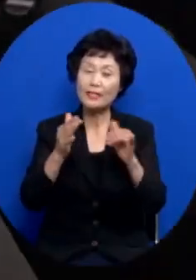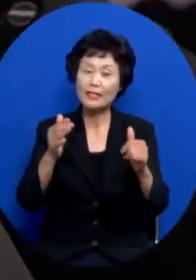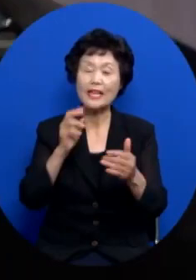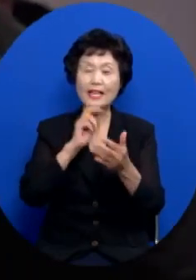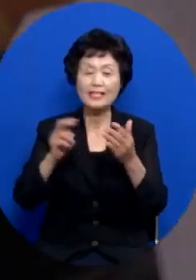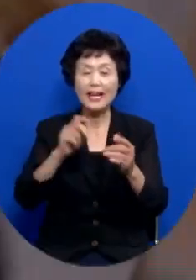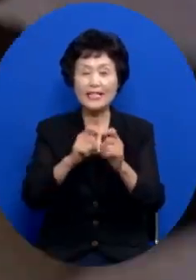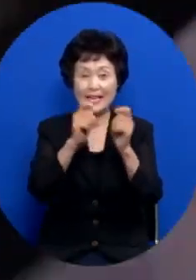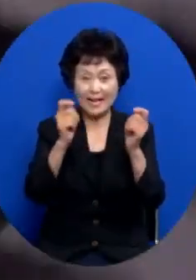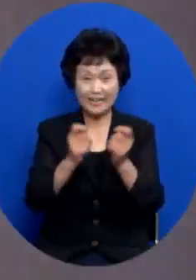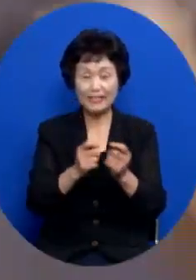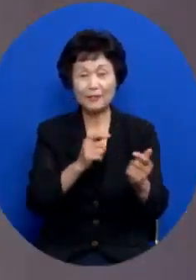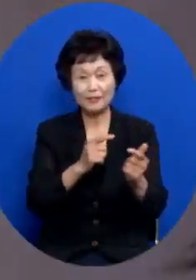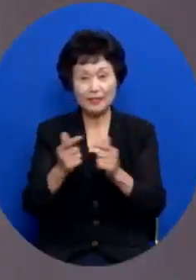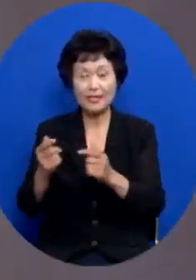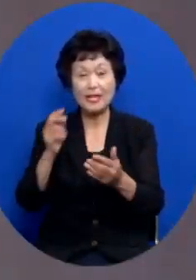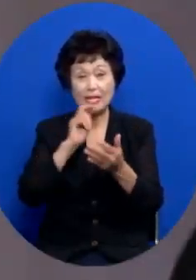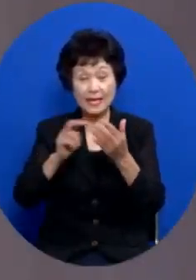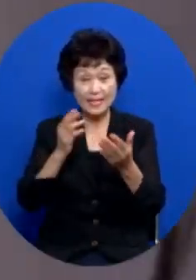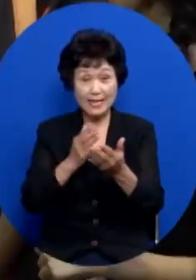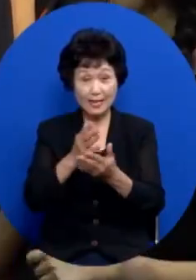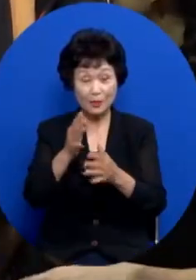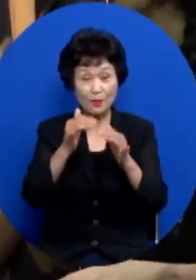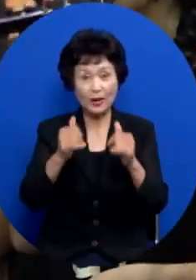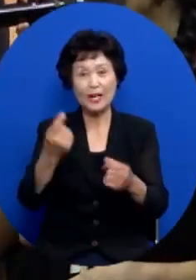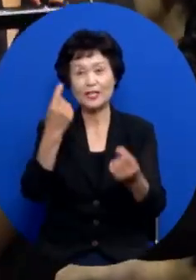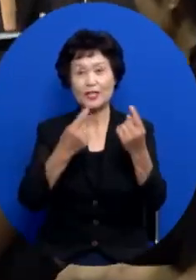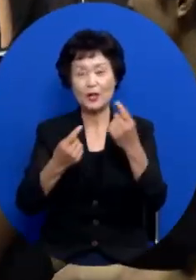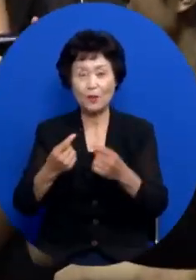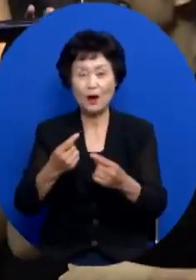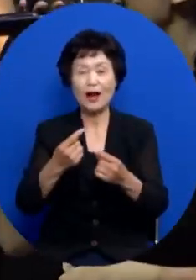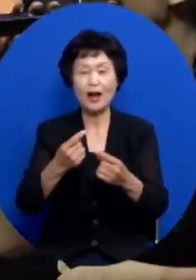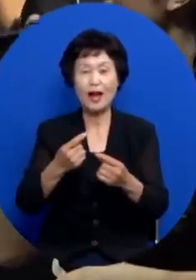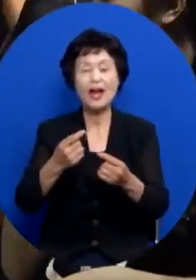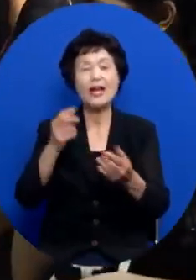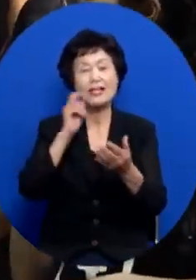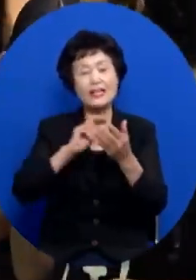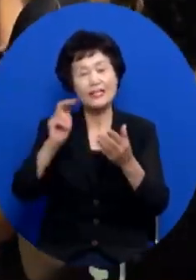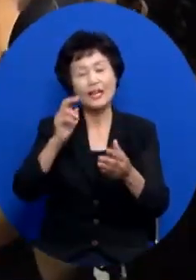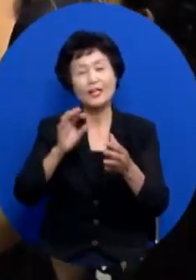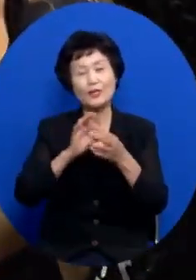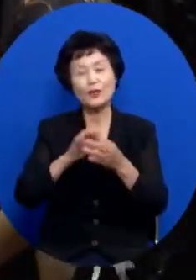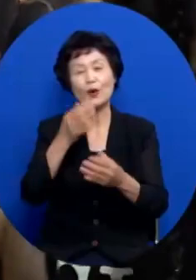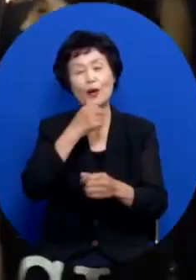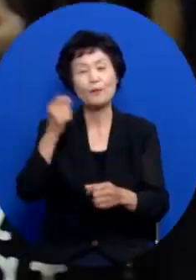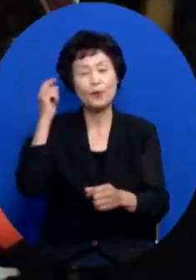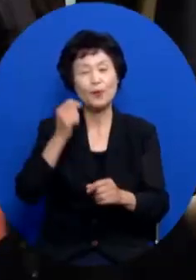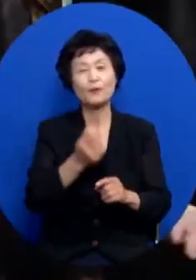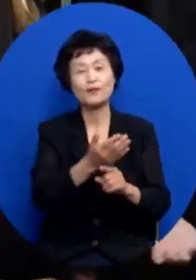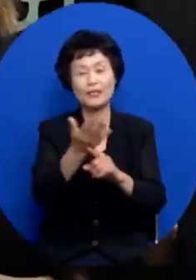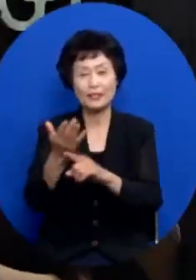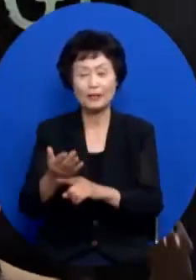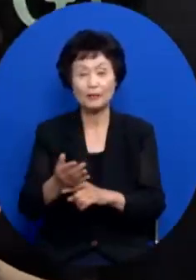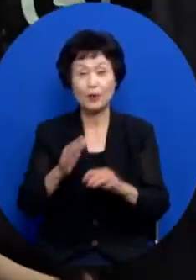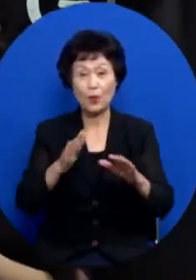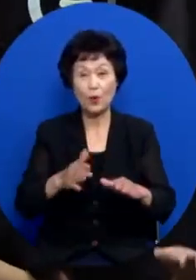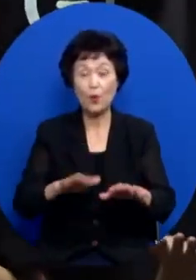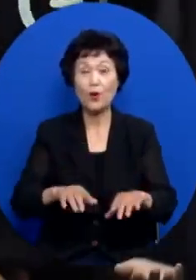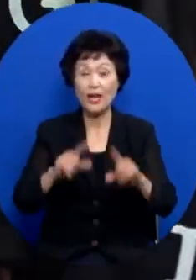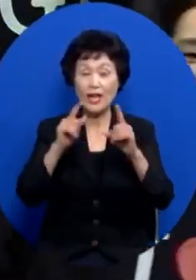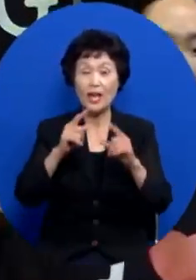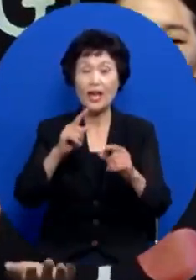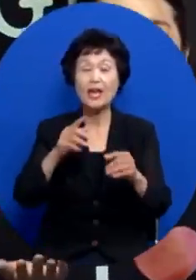가스 이미지가 무대에 올라 워십 댄스와 찬양으로 복음을 전했습니다. 올해로 창립 119주년을 맞은